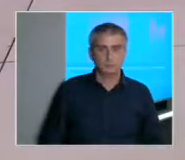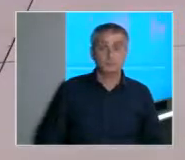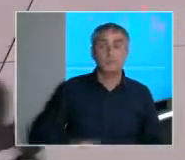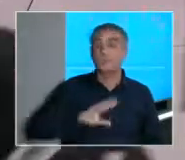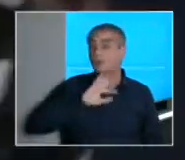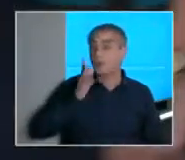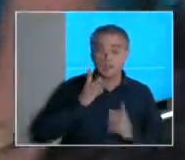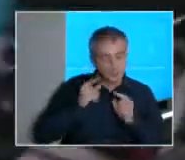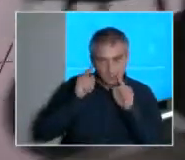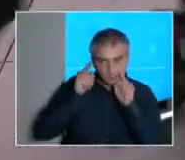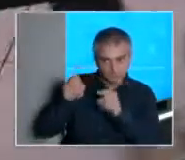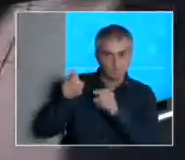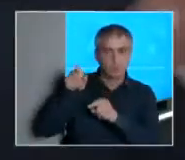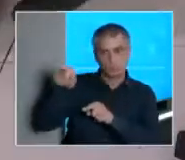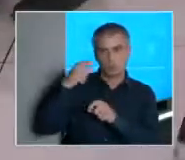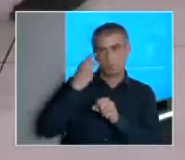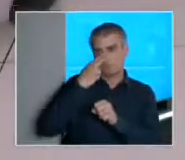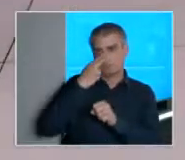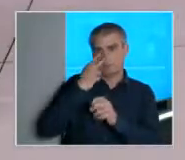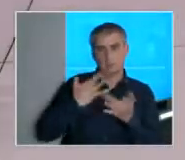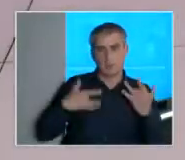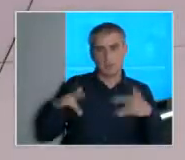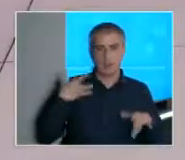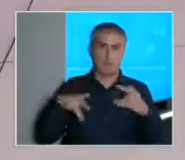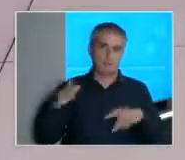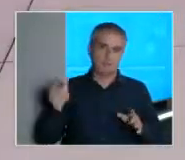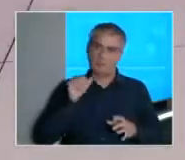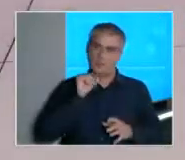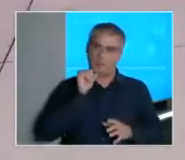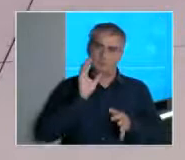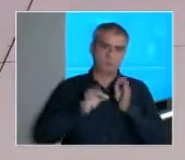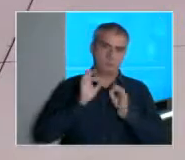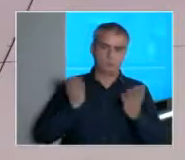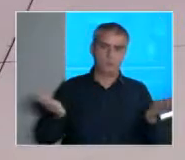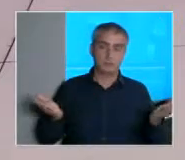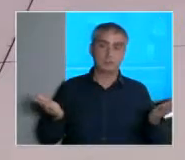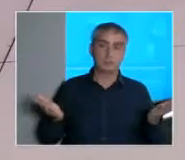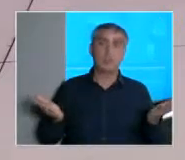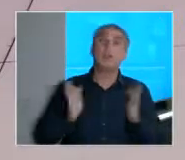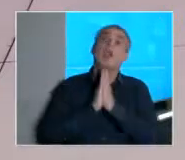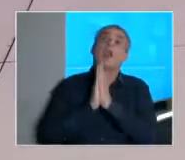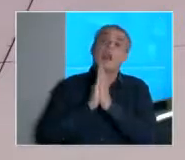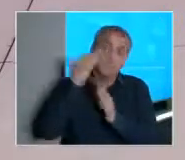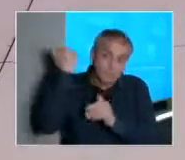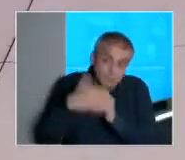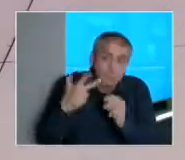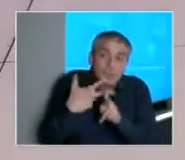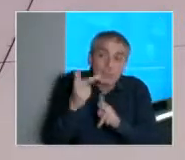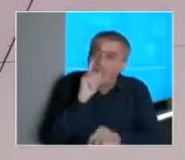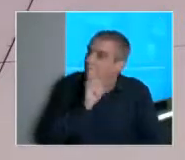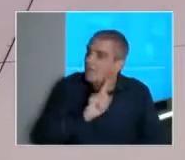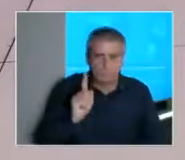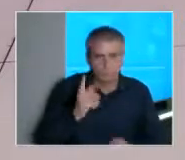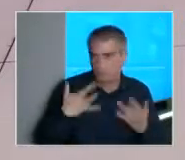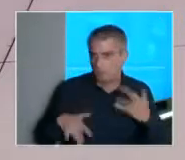כל הדרכים מובילות לזה שהוא מנסה להתחמק ממשפט. הלוואי ויצא זכאי, אבל אסור היה